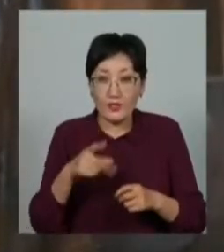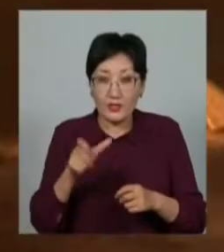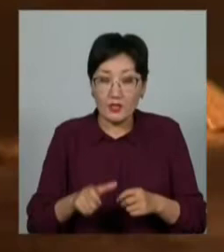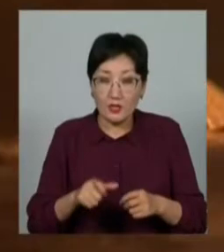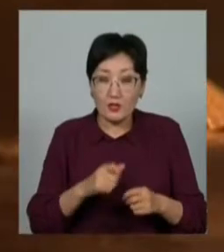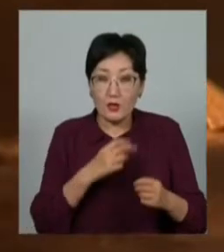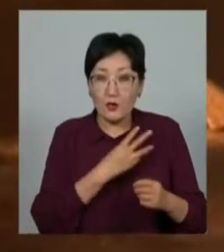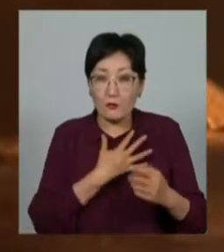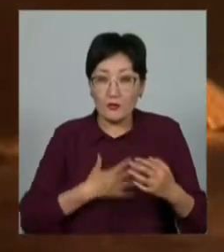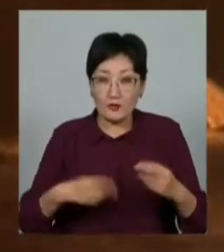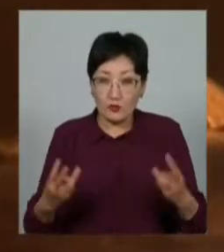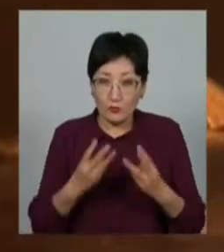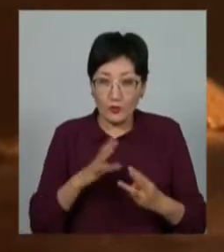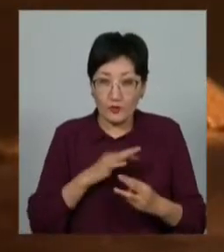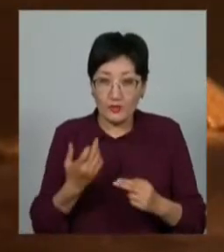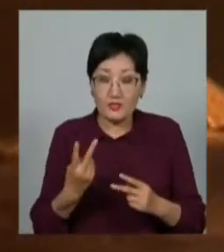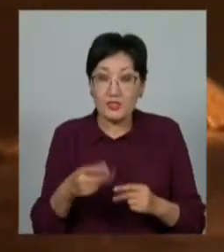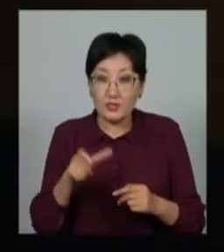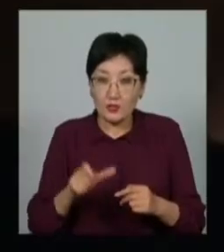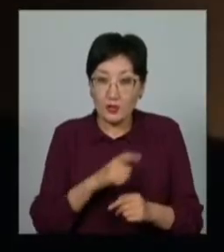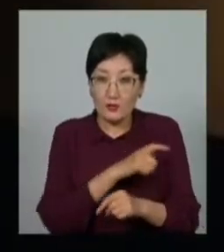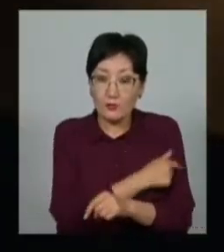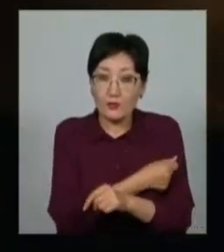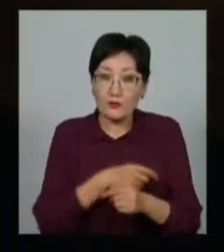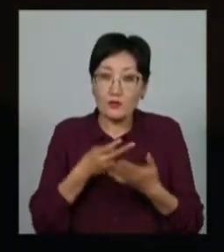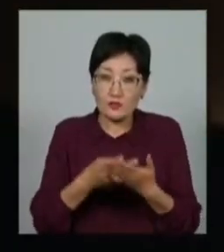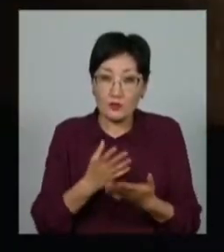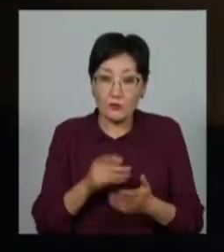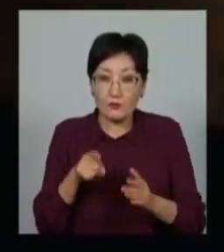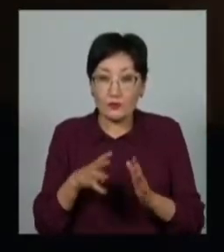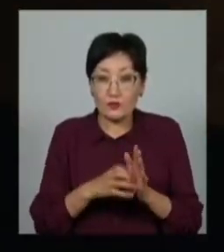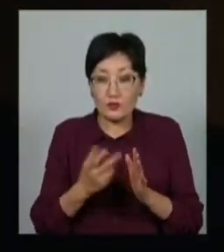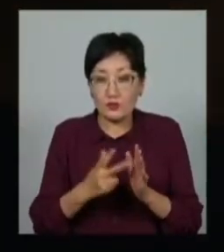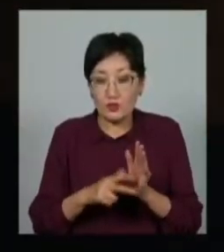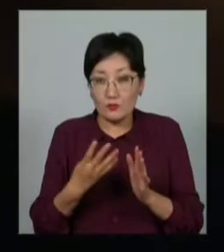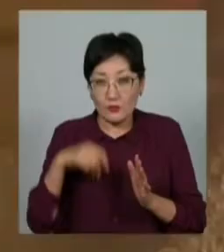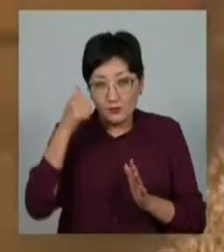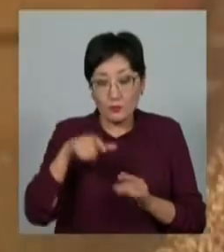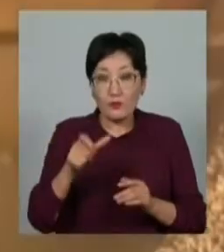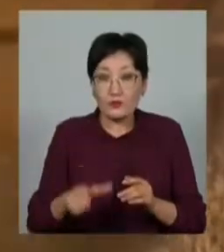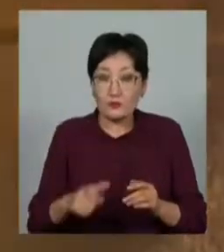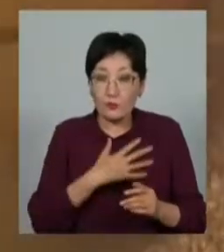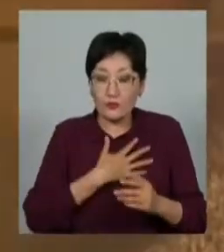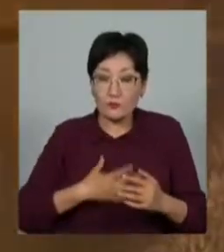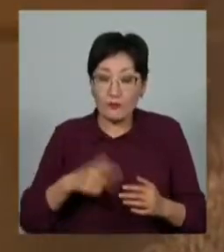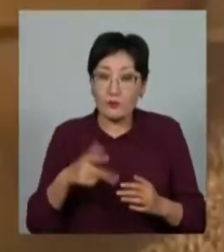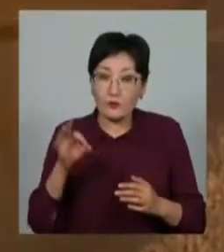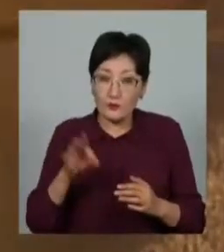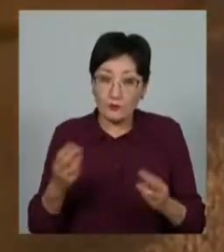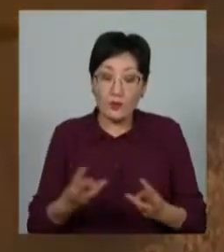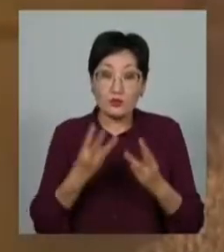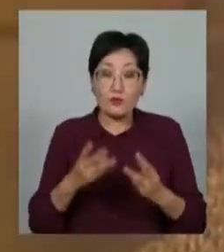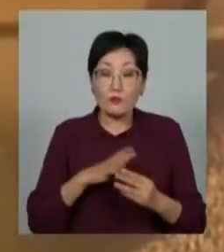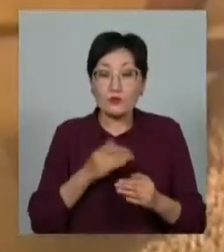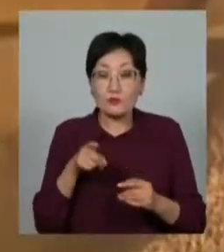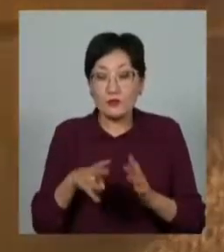адамды күйік шалды. Қазір екеуі де жансақтау бөлімінде жатыр. 1984 жылғы азаматтың денесін 30% күйік